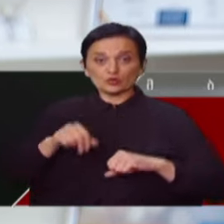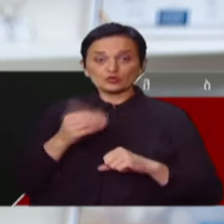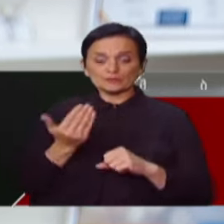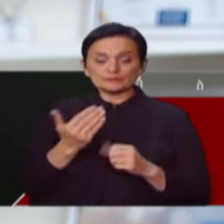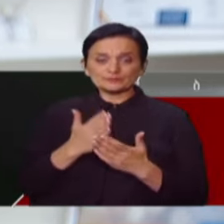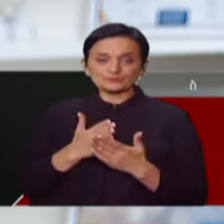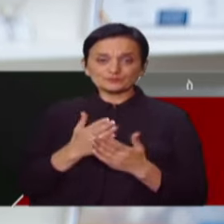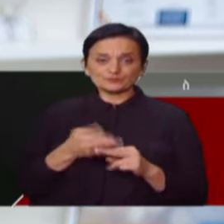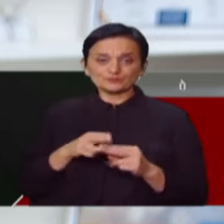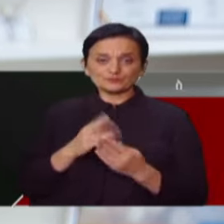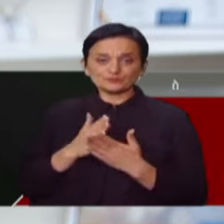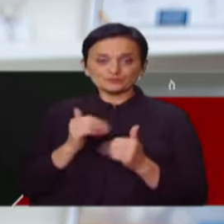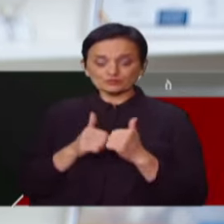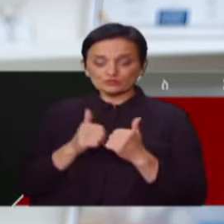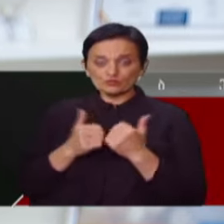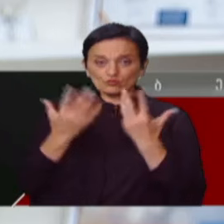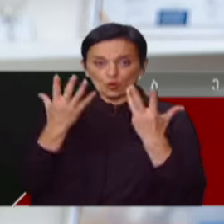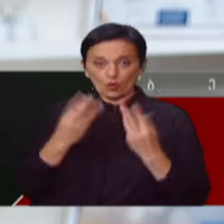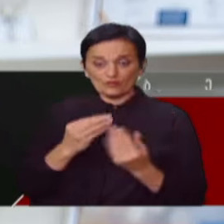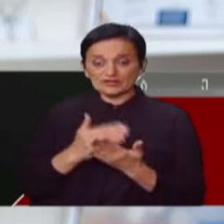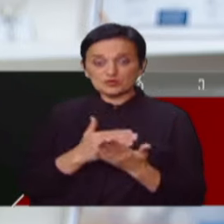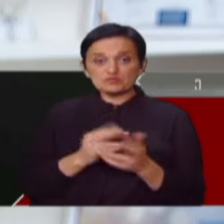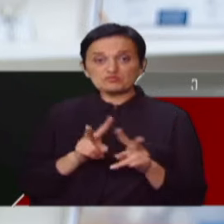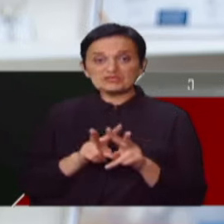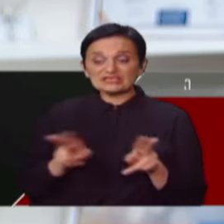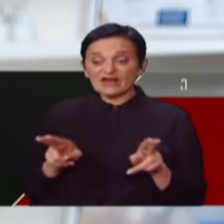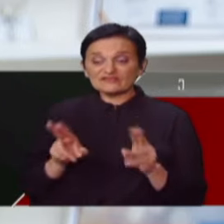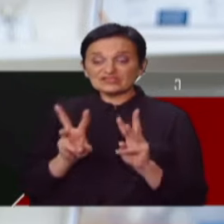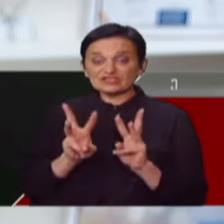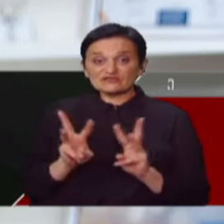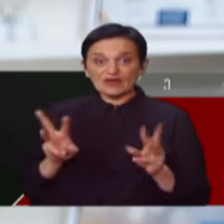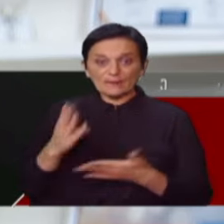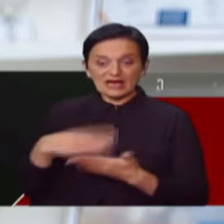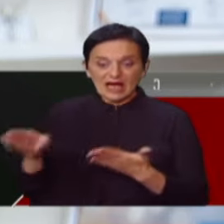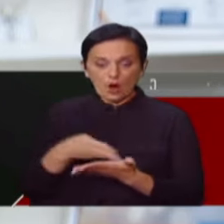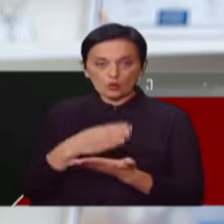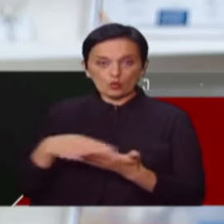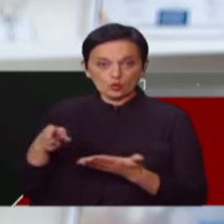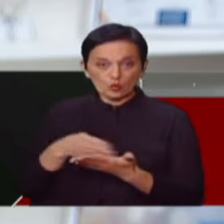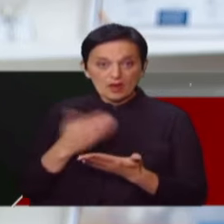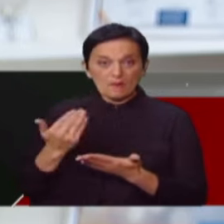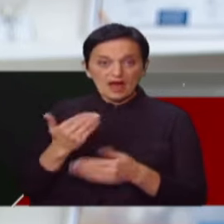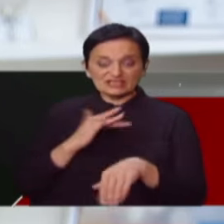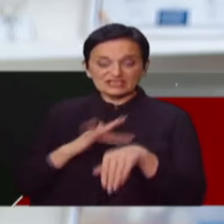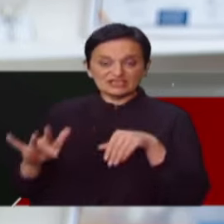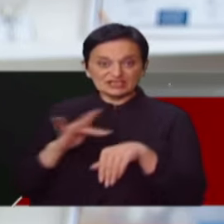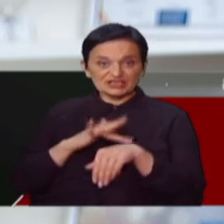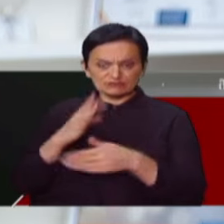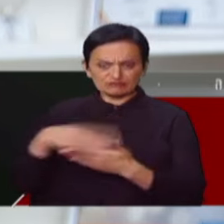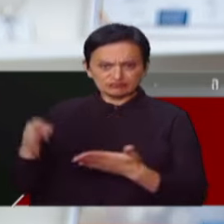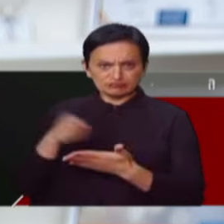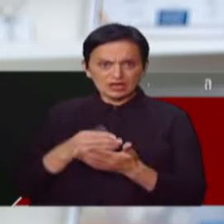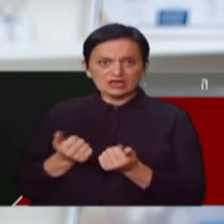რომლითაც ხდება ყოველდღიურ რეჟიმში მსგავსი ვებგვერდების გაუქმება, მათი ლიკვიდაცია. თუმცა იმდენად